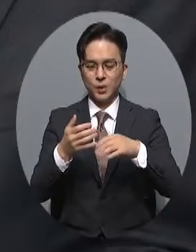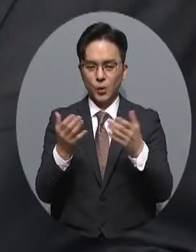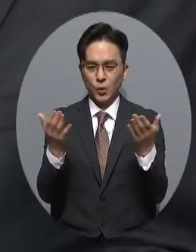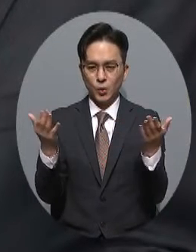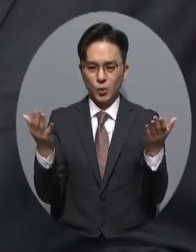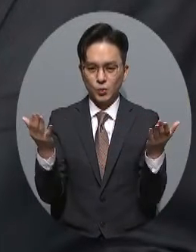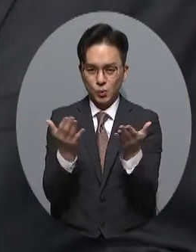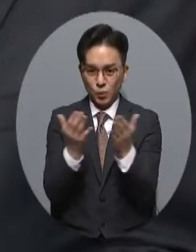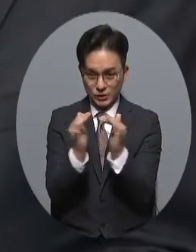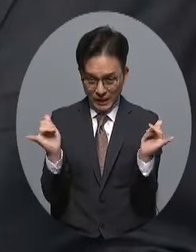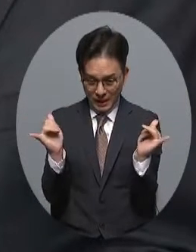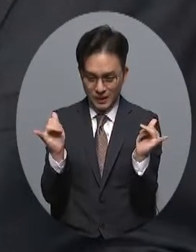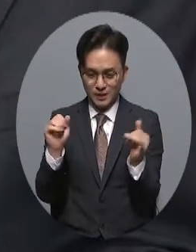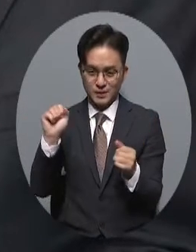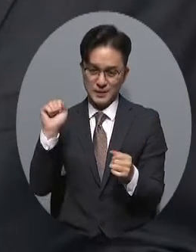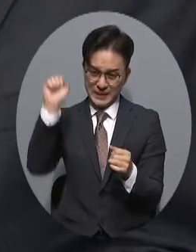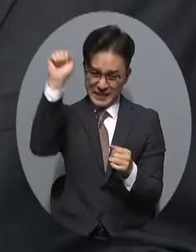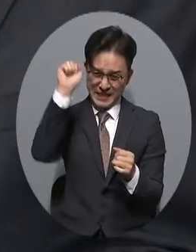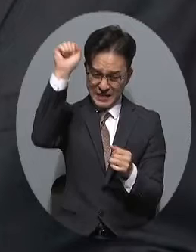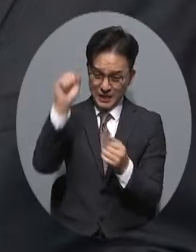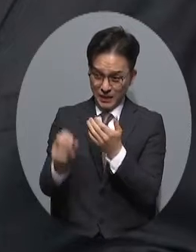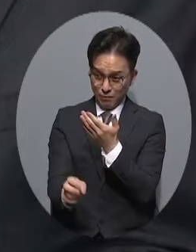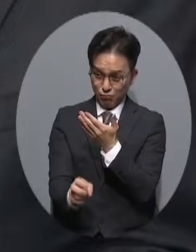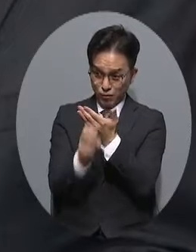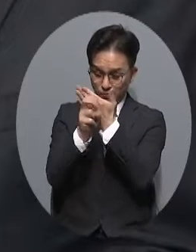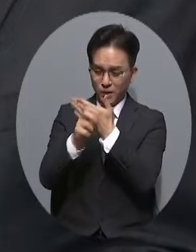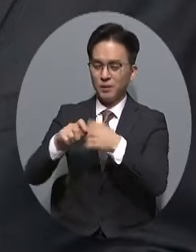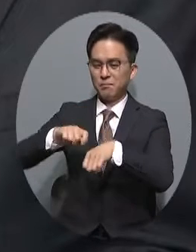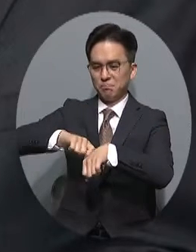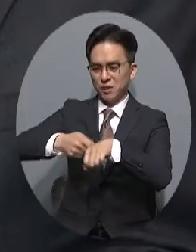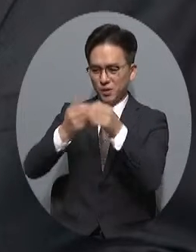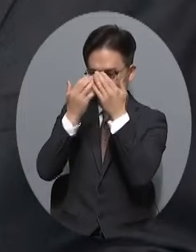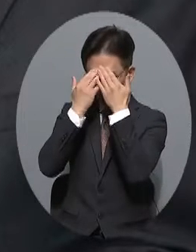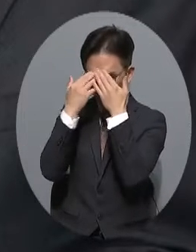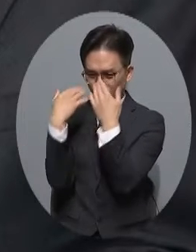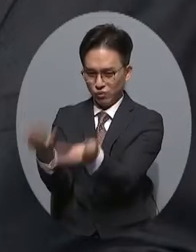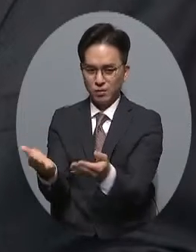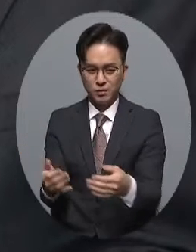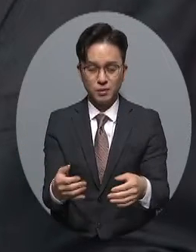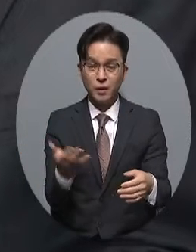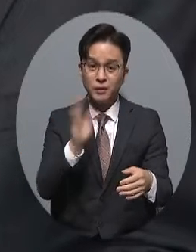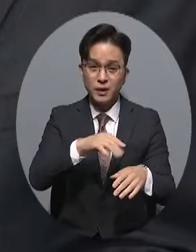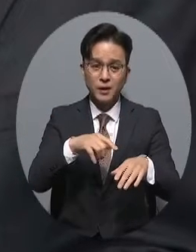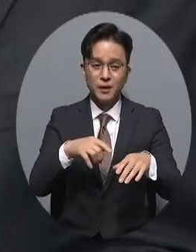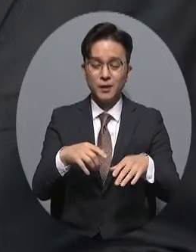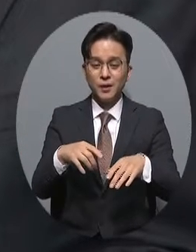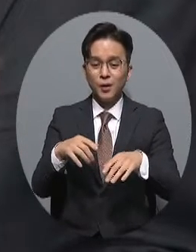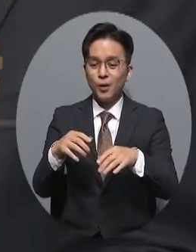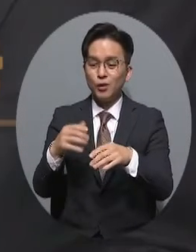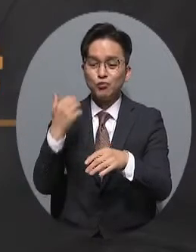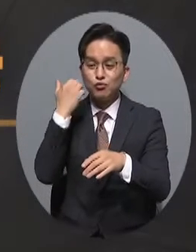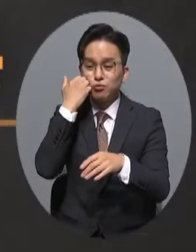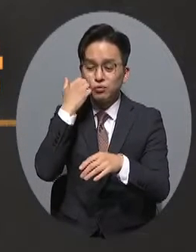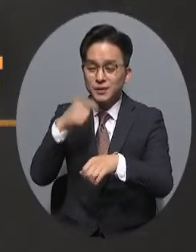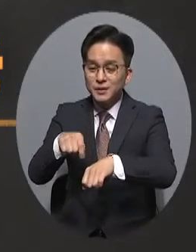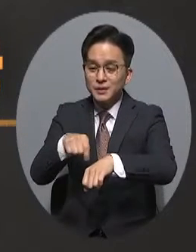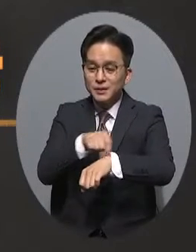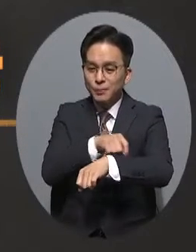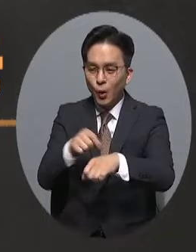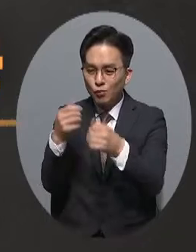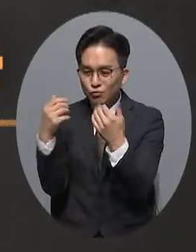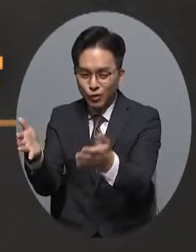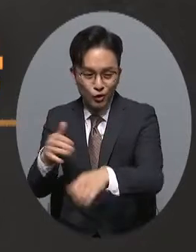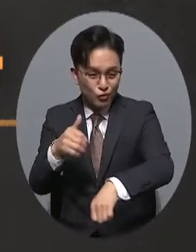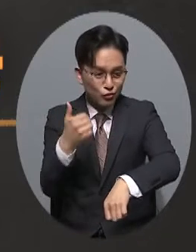아니냐 이런 지적도 분명히 있고 해외에서도 프랑스 같은 경우에이 부분이 위헌으로 판단을 받은 바가 있는데 그때는 모든